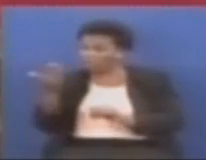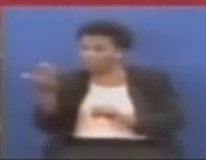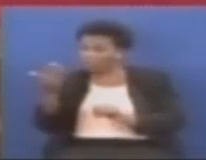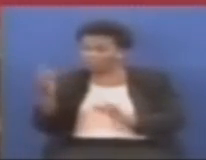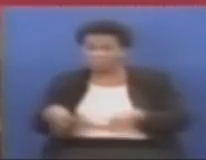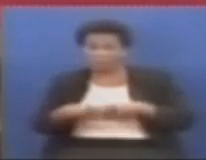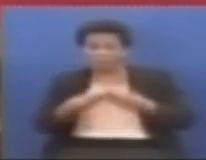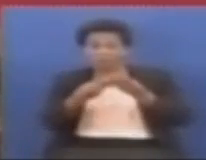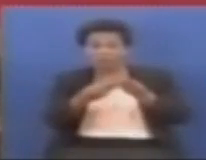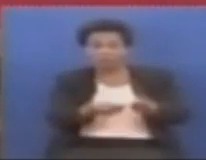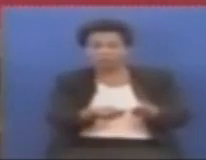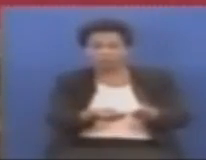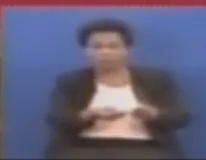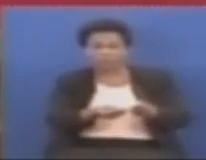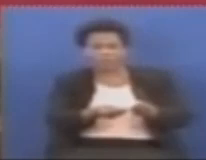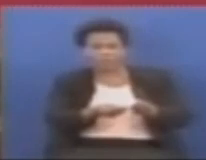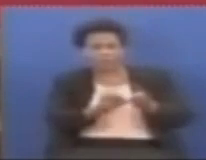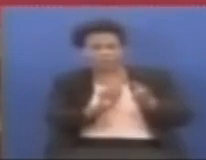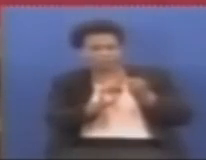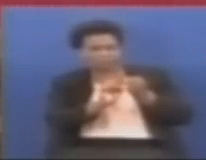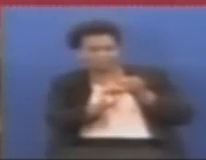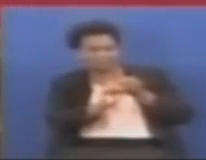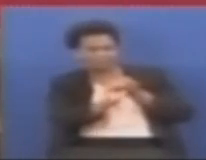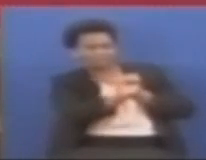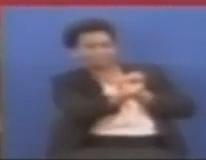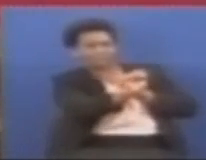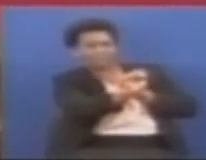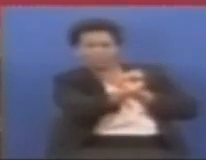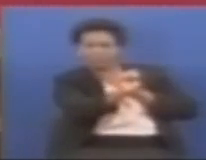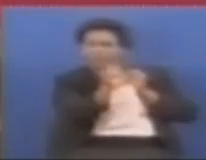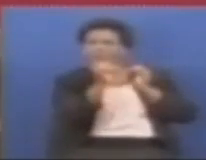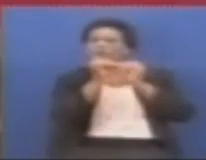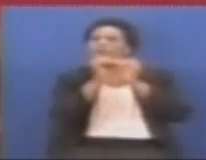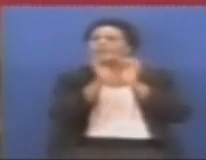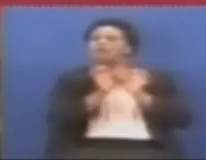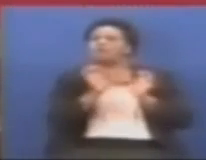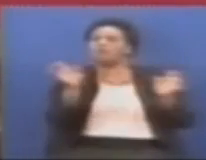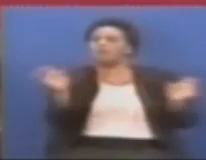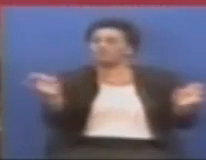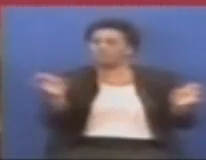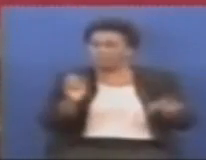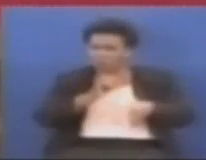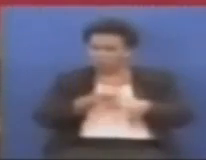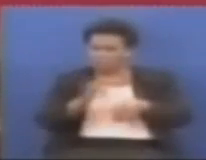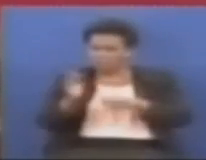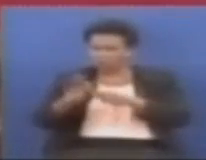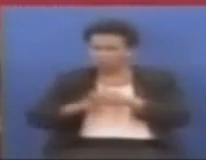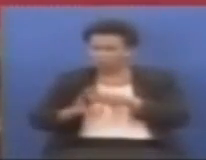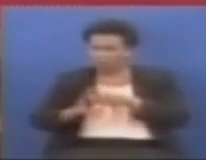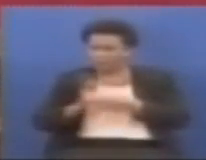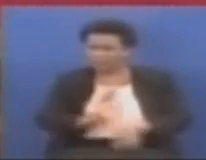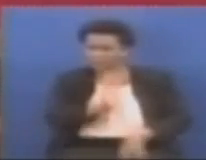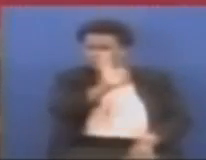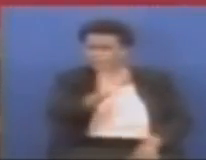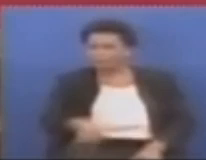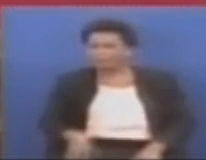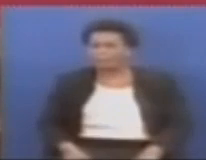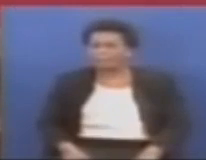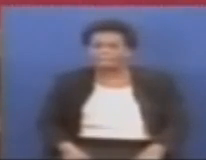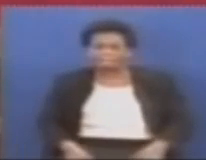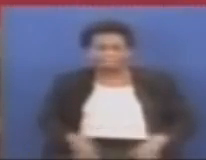msimamizi au msimamizi anapofariki au asipotendewa haki. Mheshimiwa